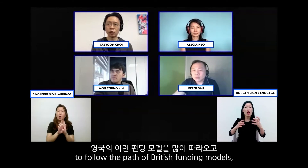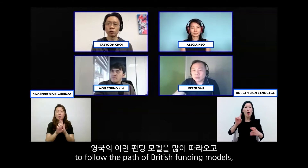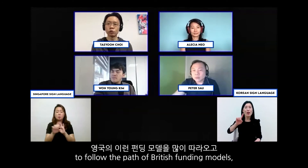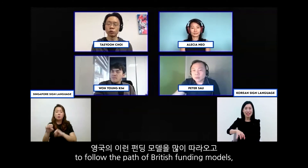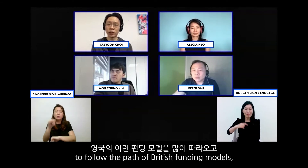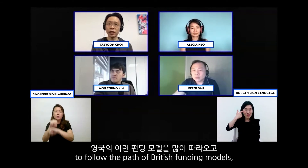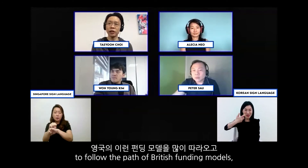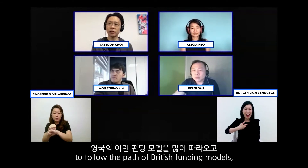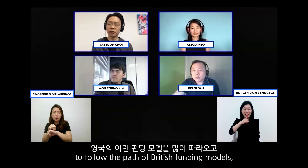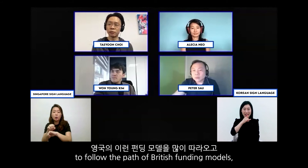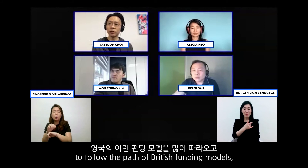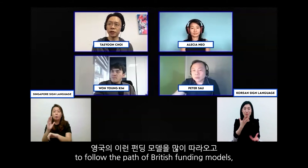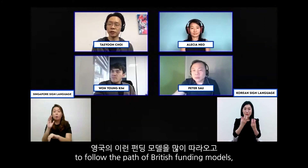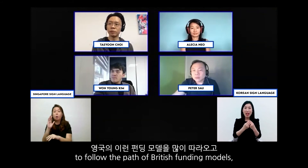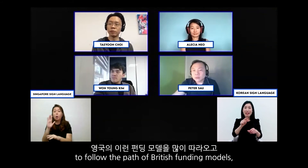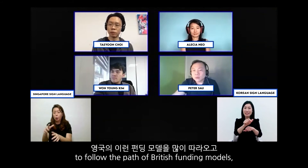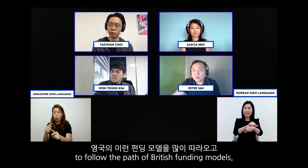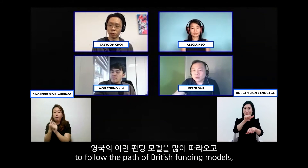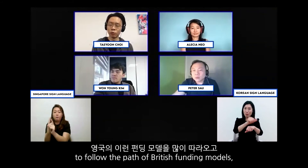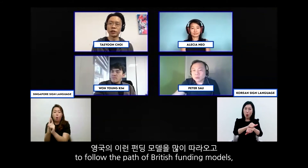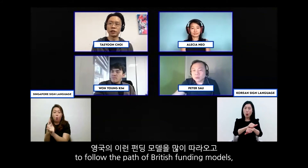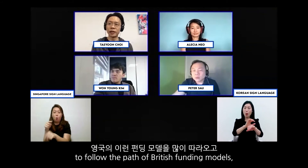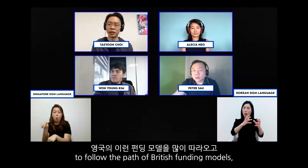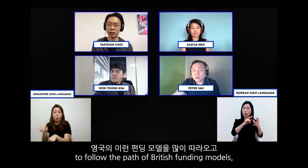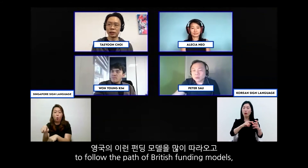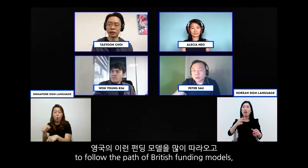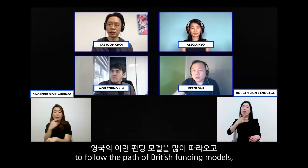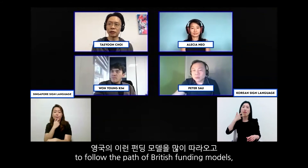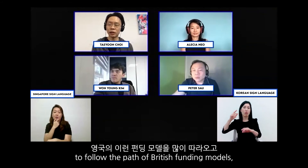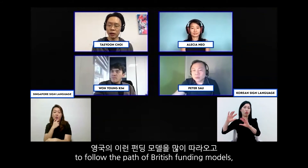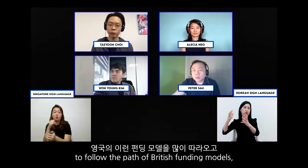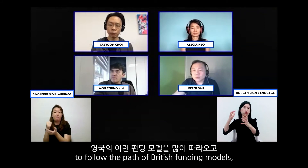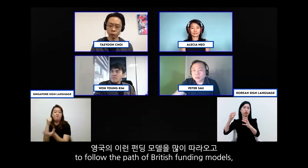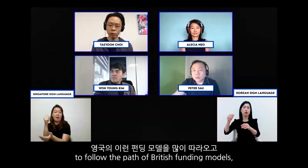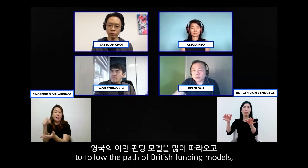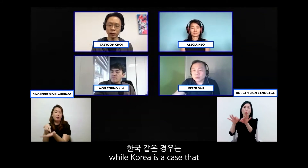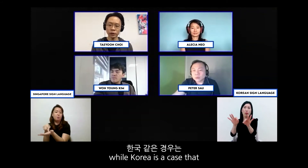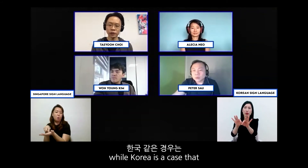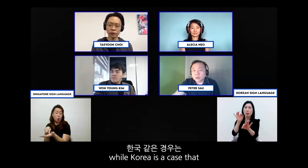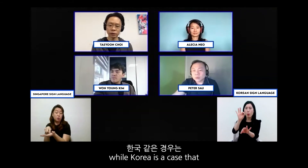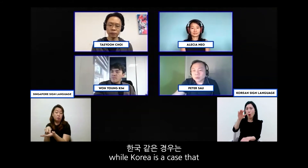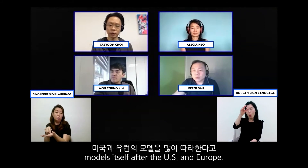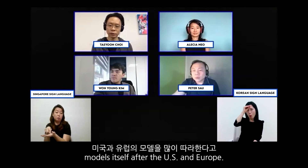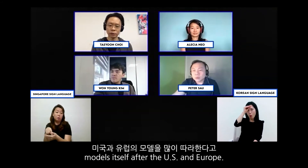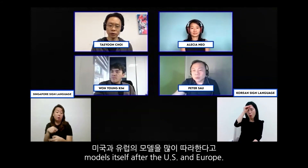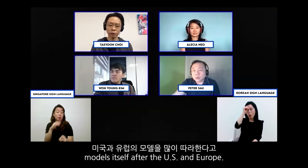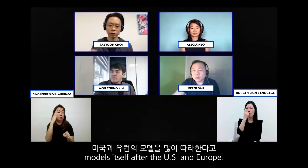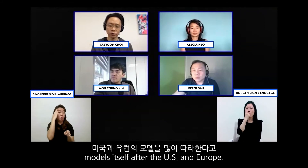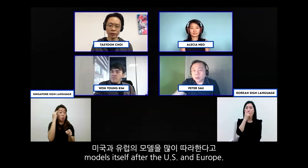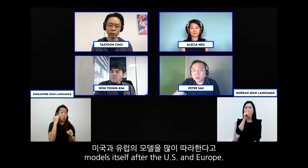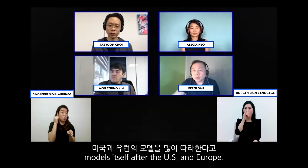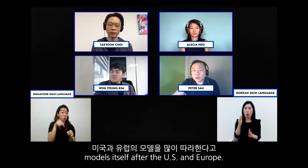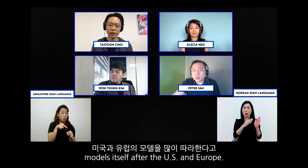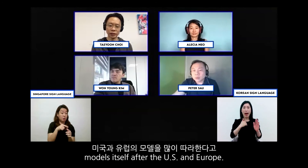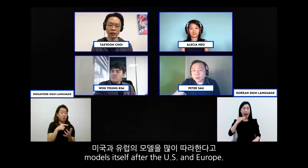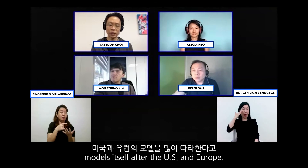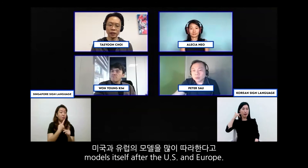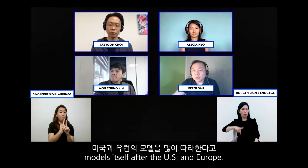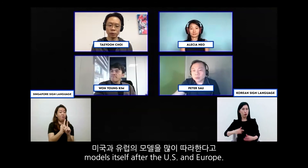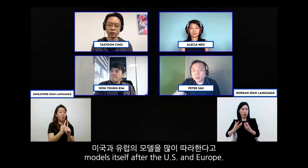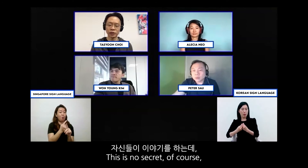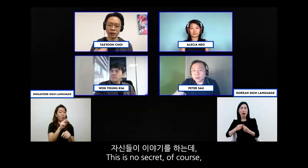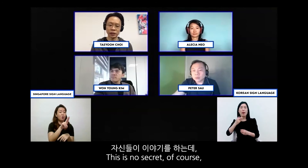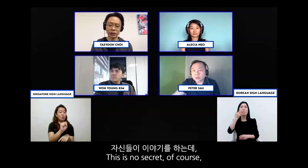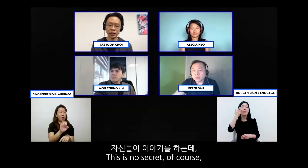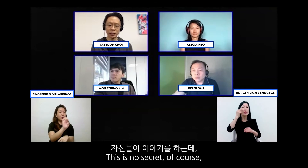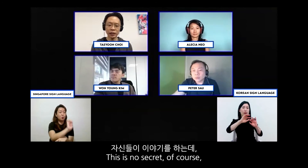경우에는 영국의 이런 펀딩 모델을 많이 따와오고 한국 같은 경우는 미국과 뭐 유럽의 모델을 많이